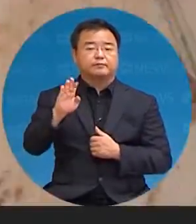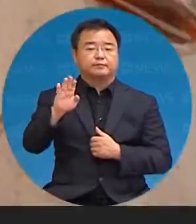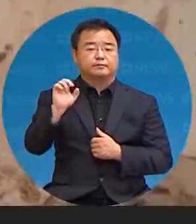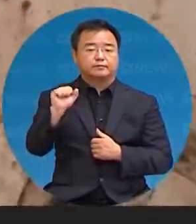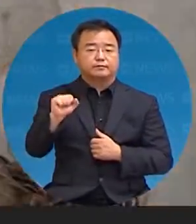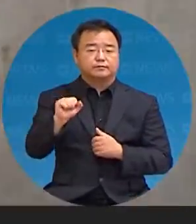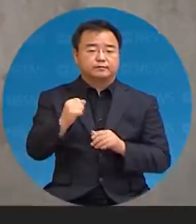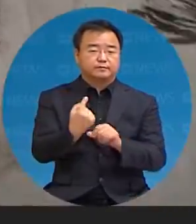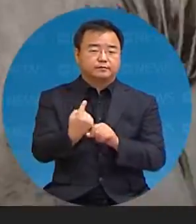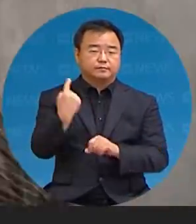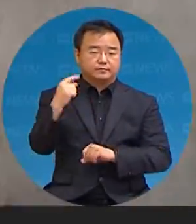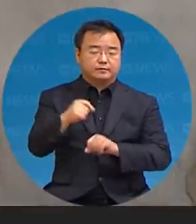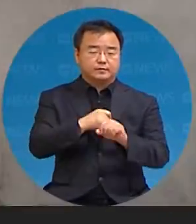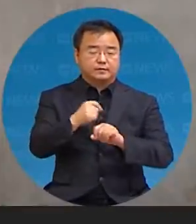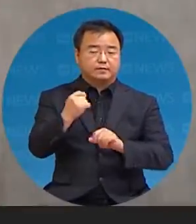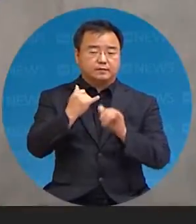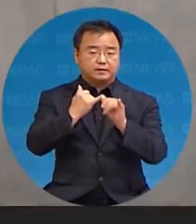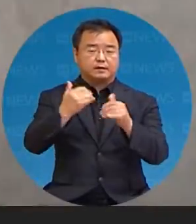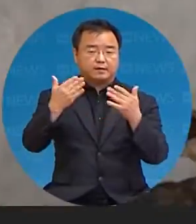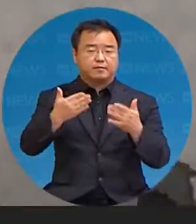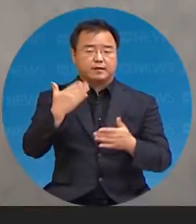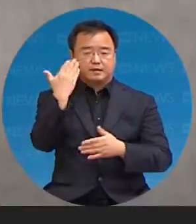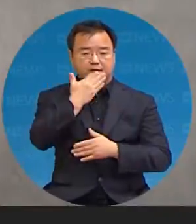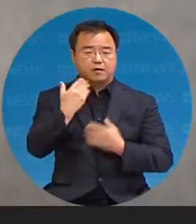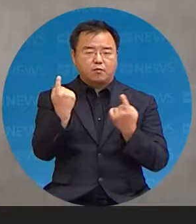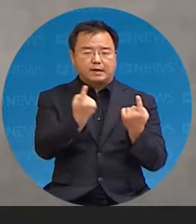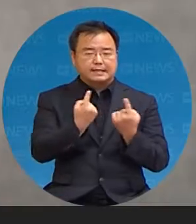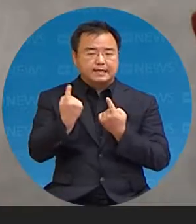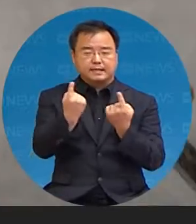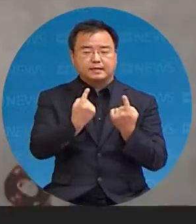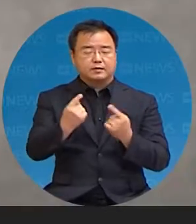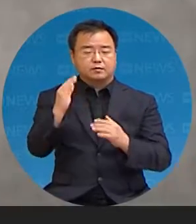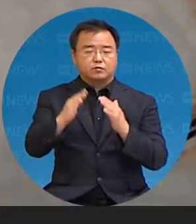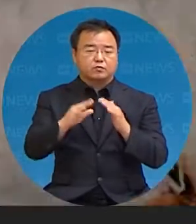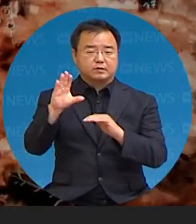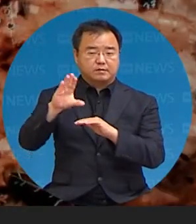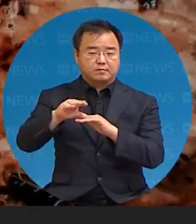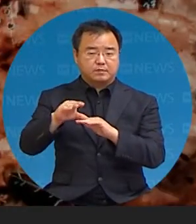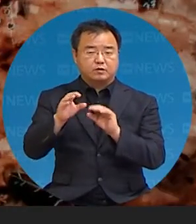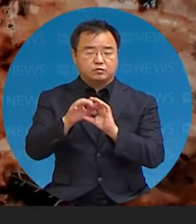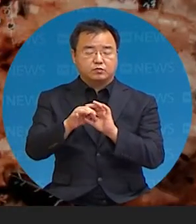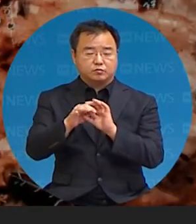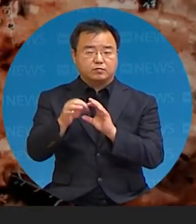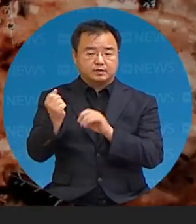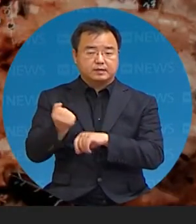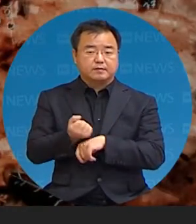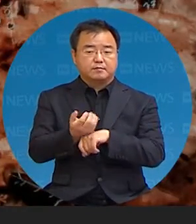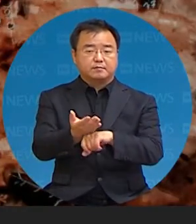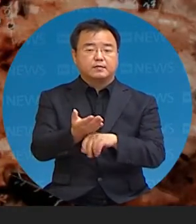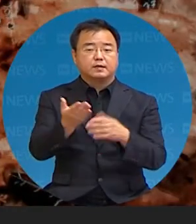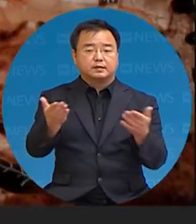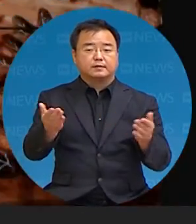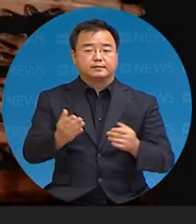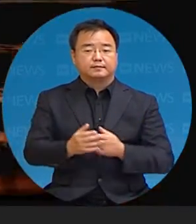EBS는 지난해 특별상 수상작인 달콤한 케이크를 지상파 채널을 통해 단독 방영합니다.